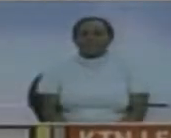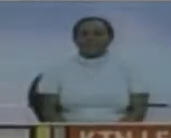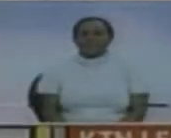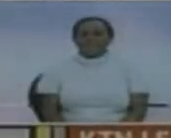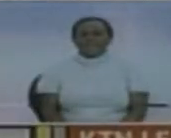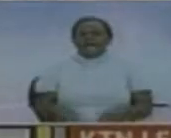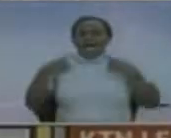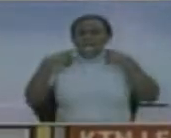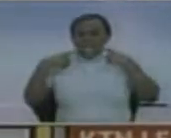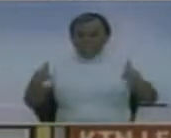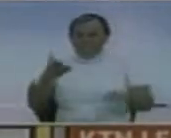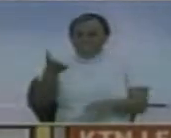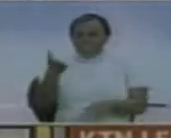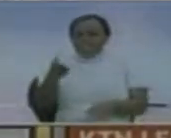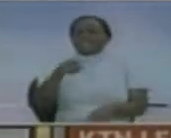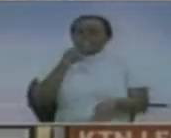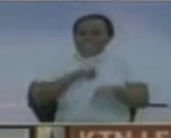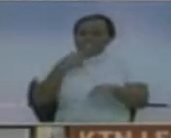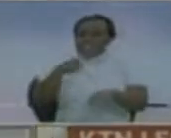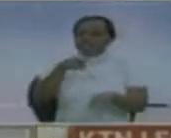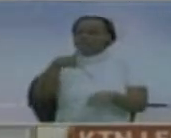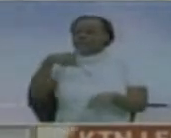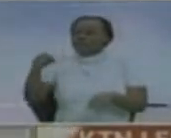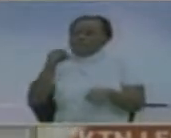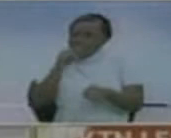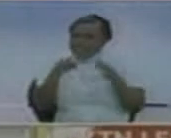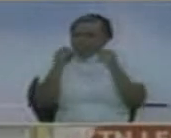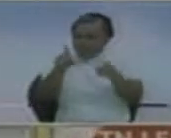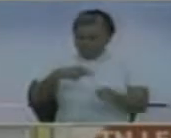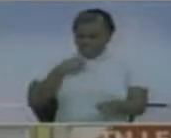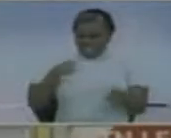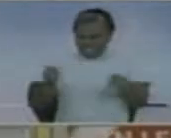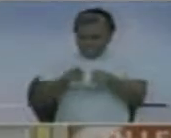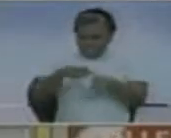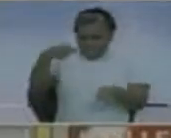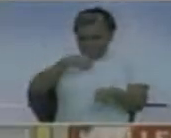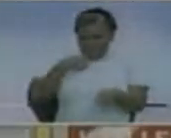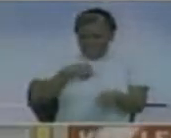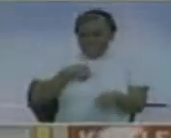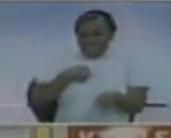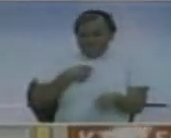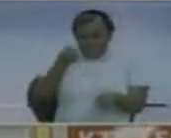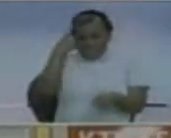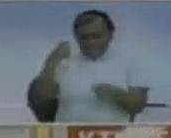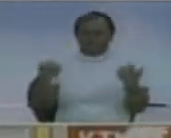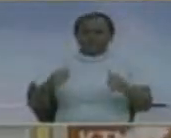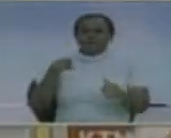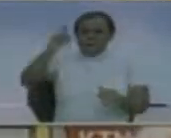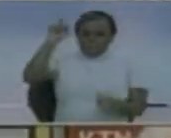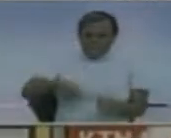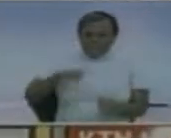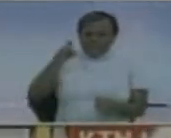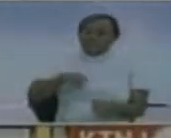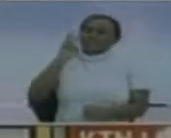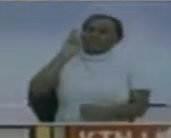Kuna mtangazaji kukujulisha unakokwenda, na iwapo wewe ni mgeni kama sisi ambao Kireno kinatupiga chenga, hatuna budi la